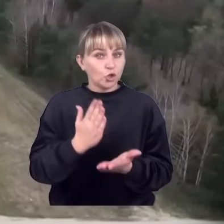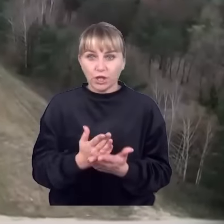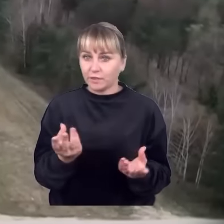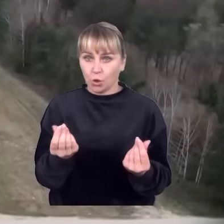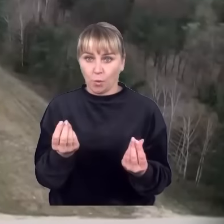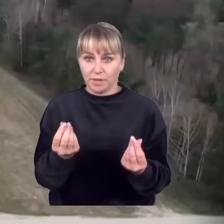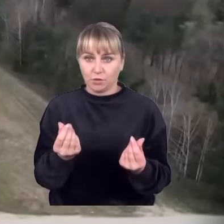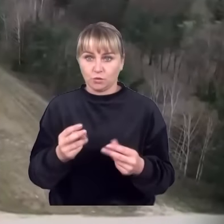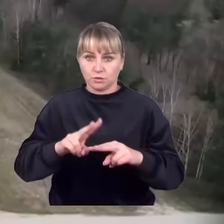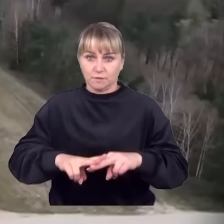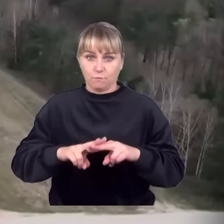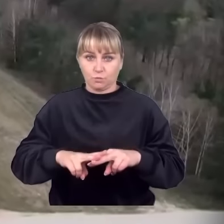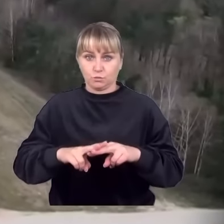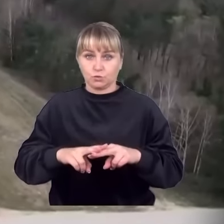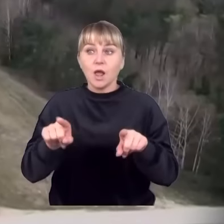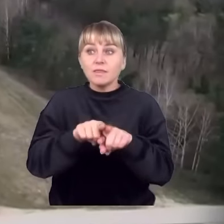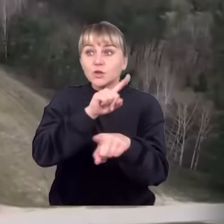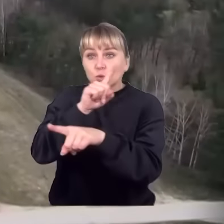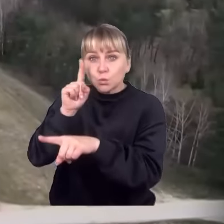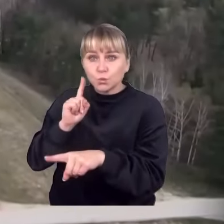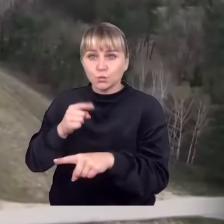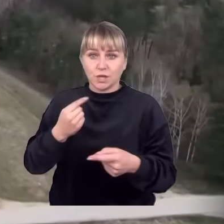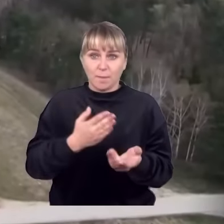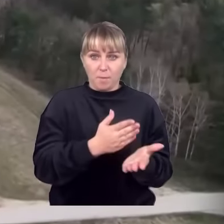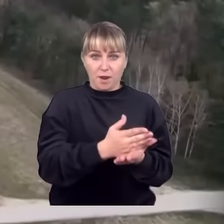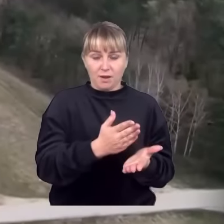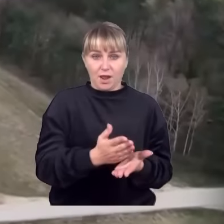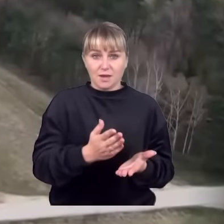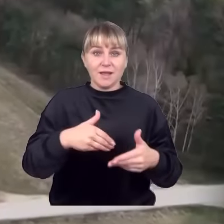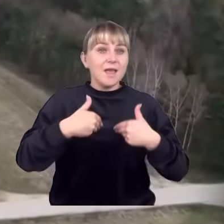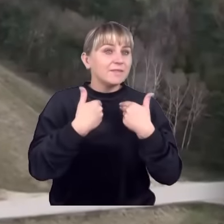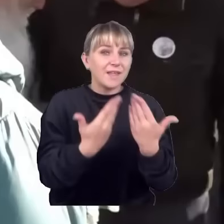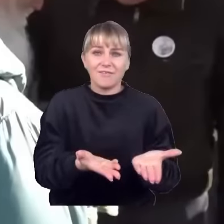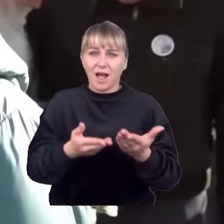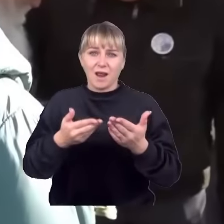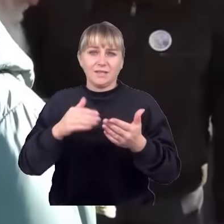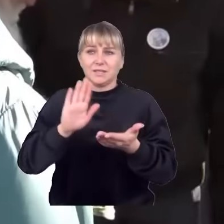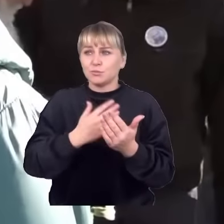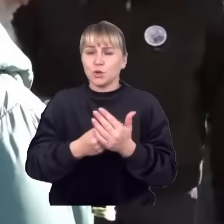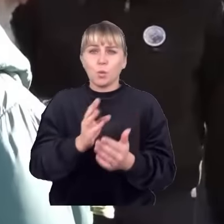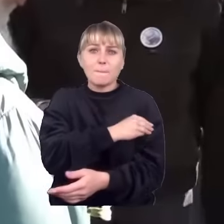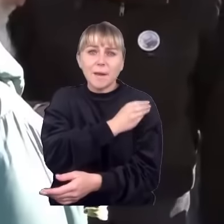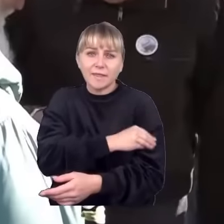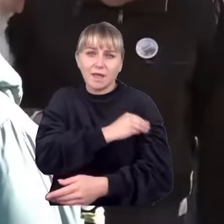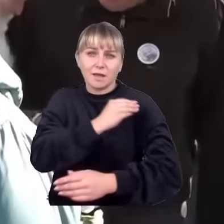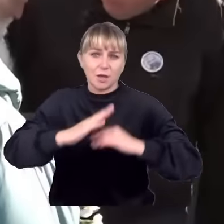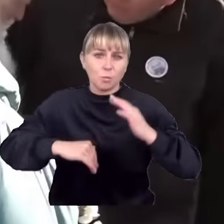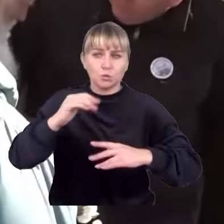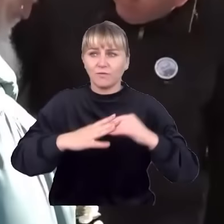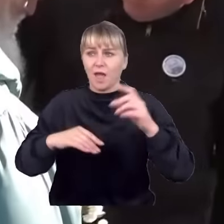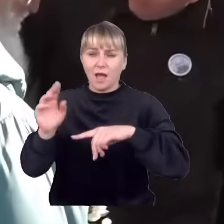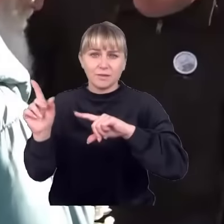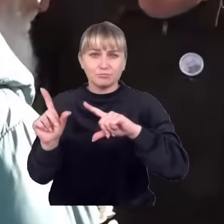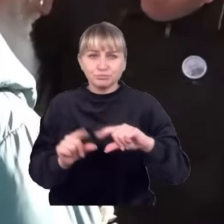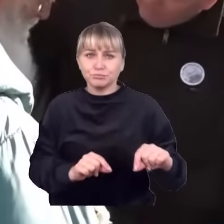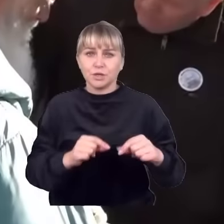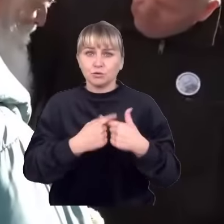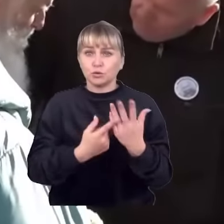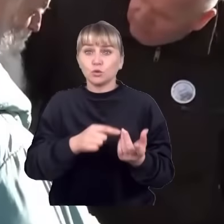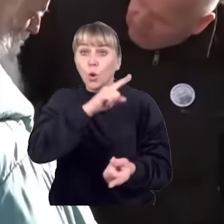Ludzie pomagali w materiałach, dawali różne upusty, bo chcieli pomóc. To była ofiara ludzi. No i teraz